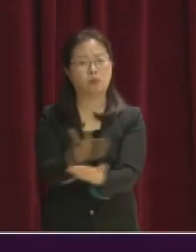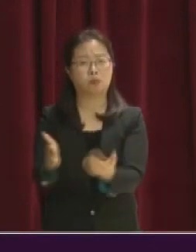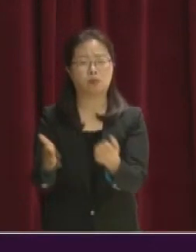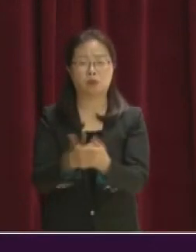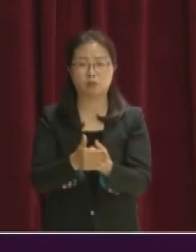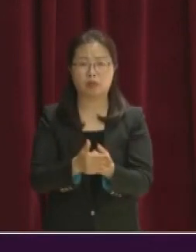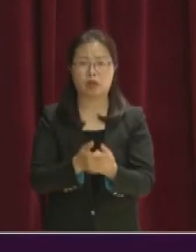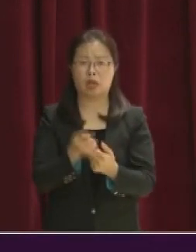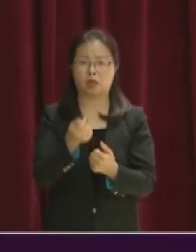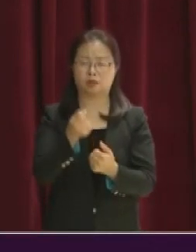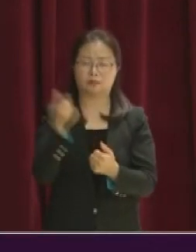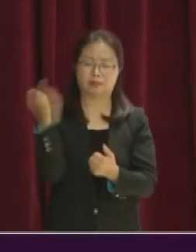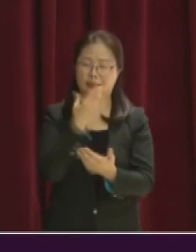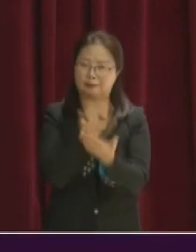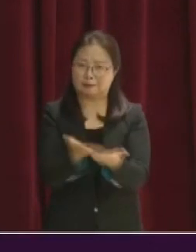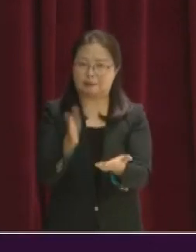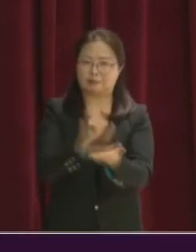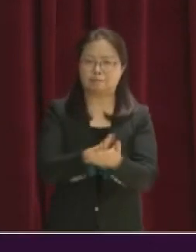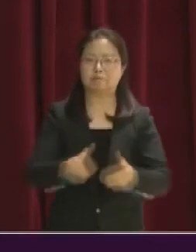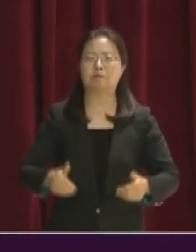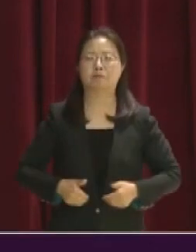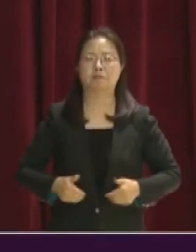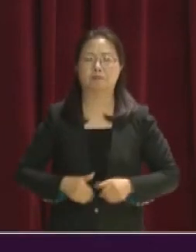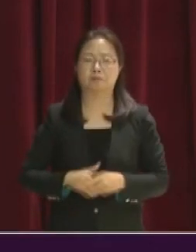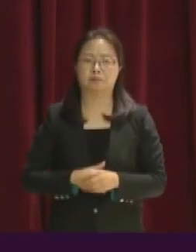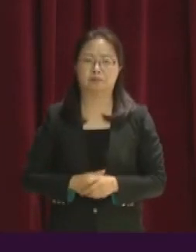전반적인 재정비가 필요한 상황입니다.